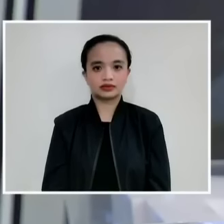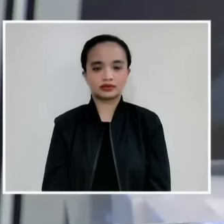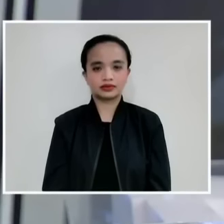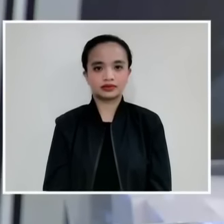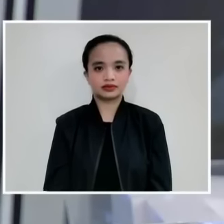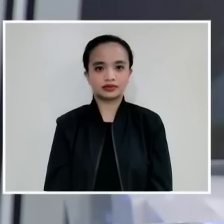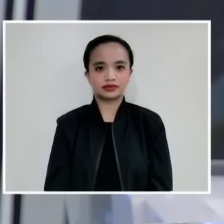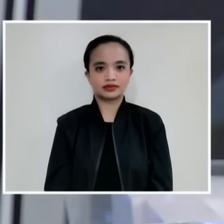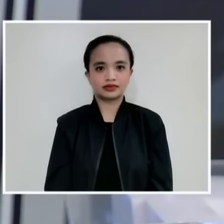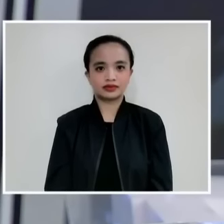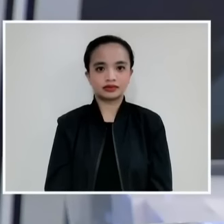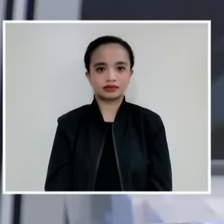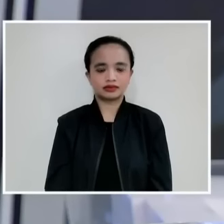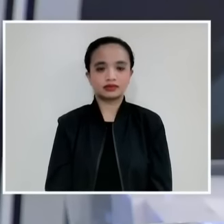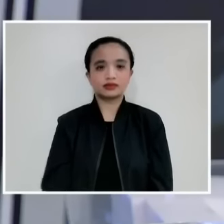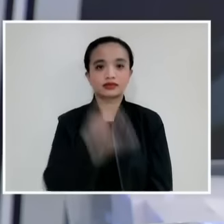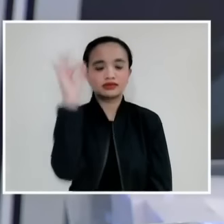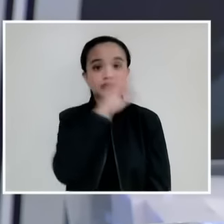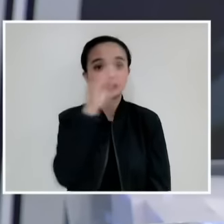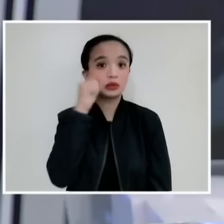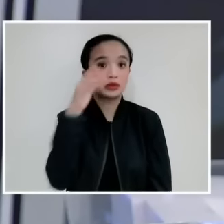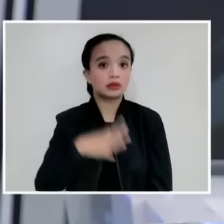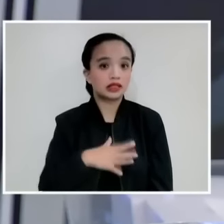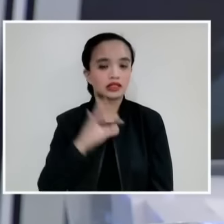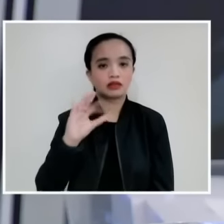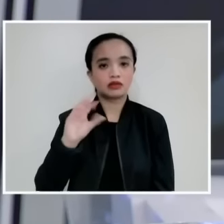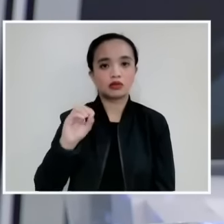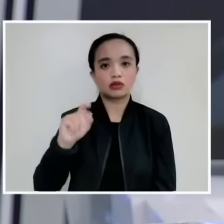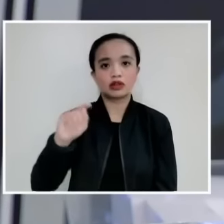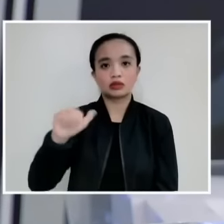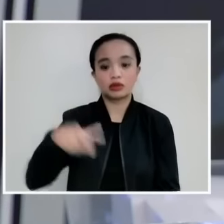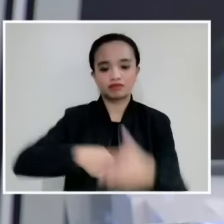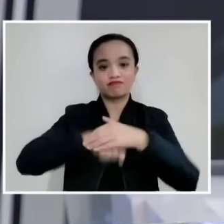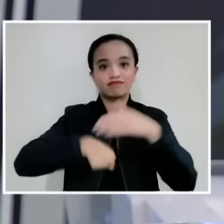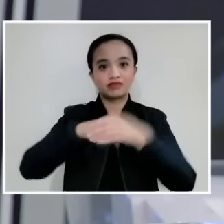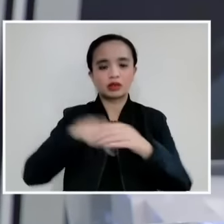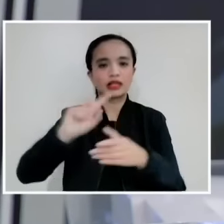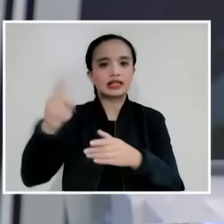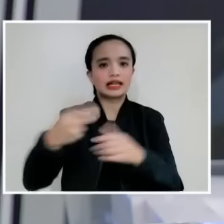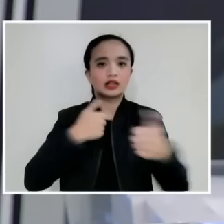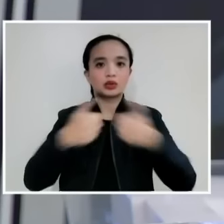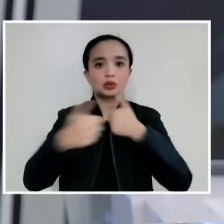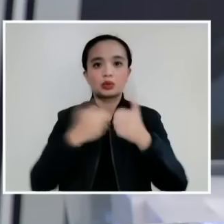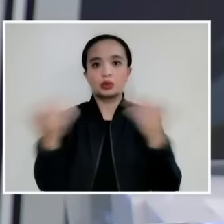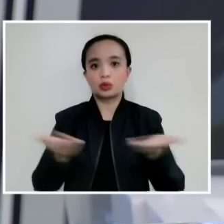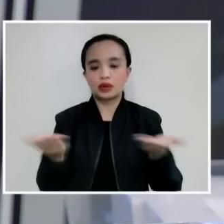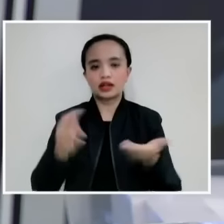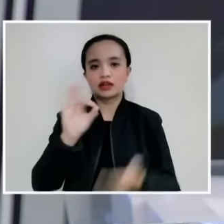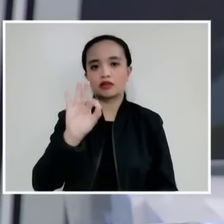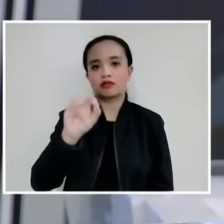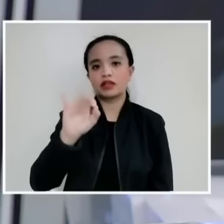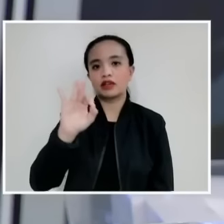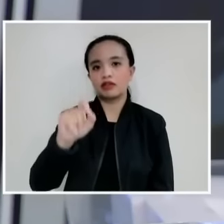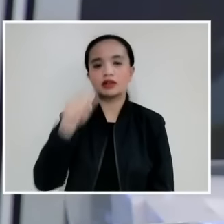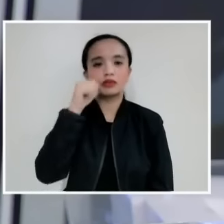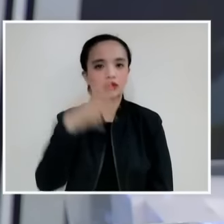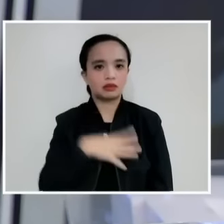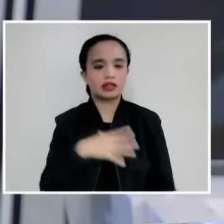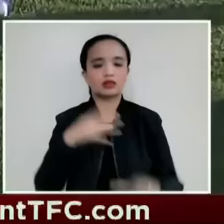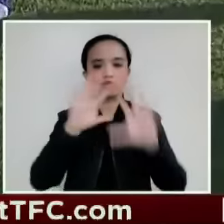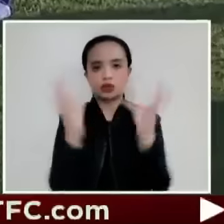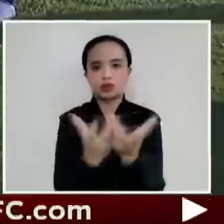Sasabak na ang Philippine Women's Football Team na Pilipinas sa kanilang ikalawang laro sa group stage ng FIFA Women's World Cup.